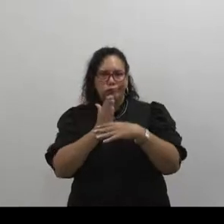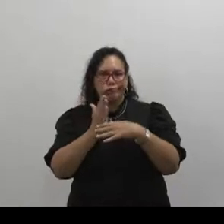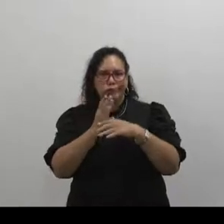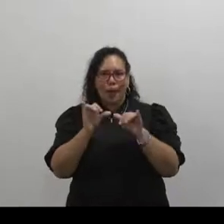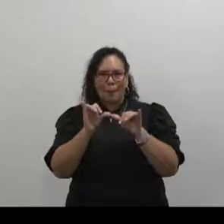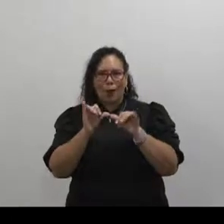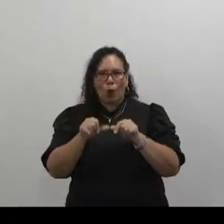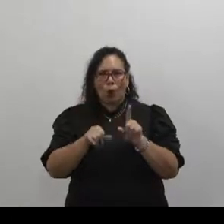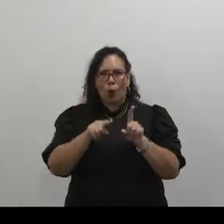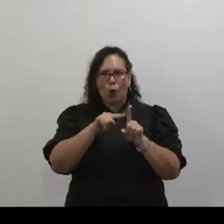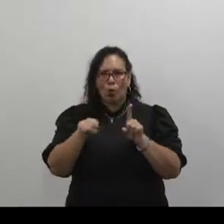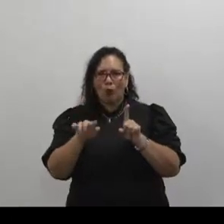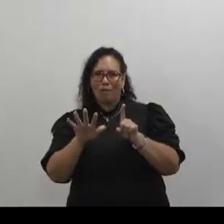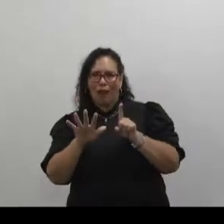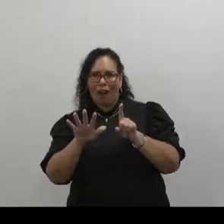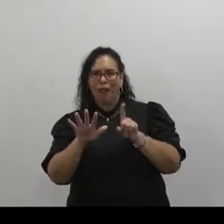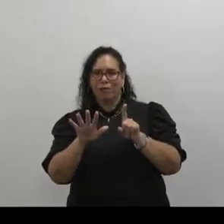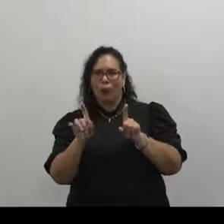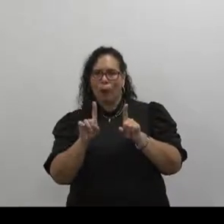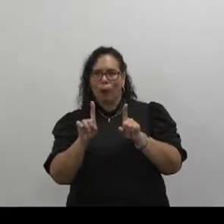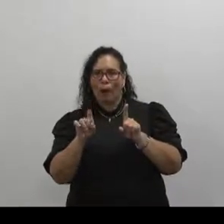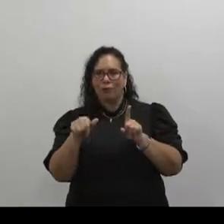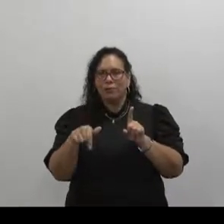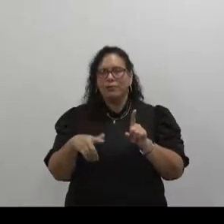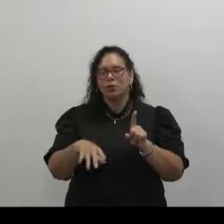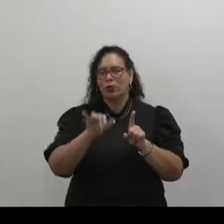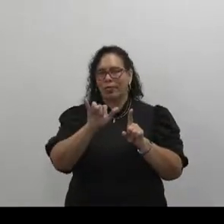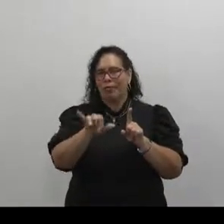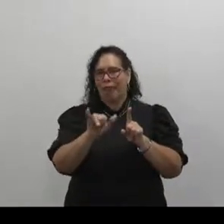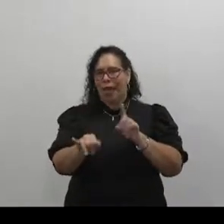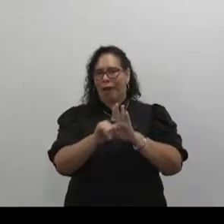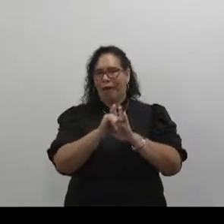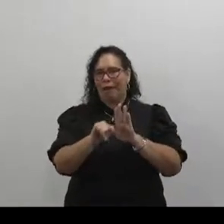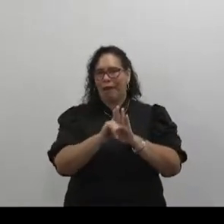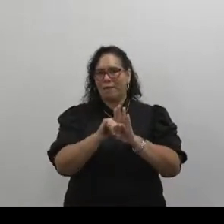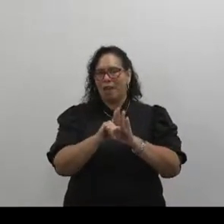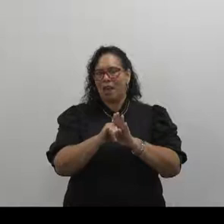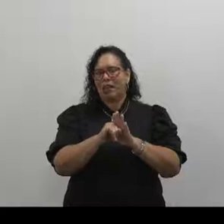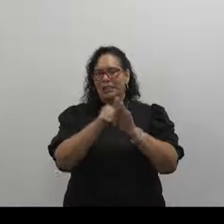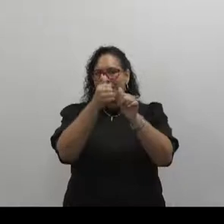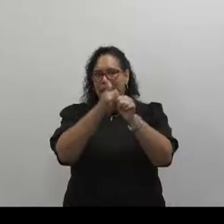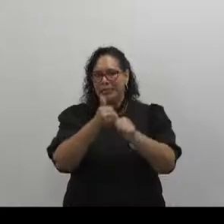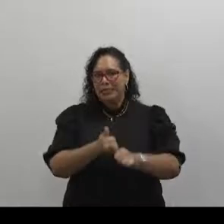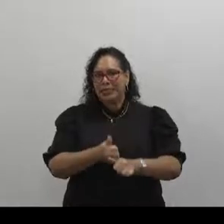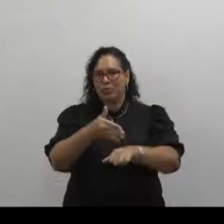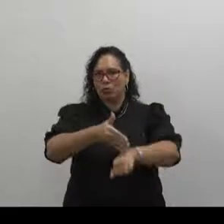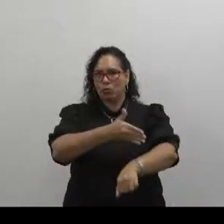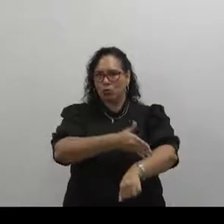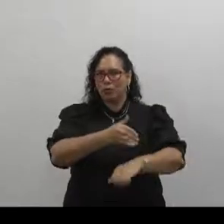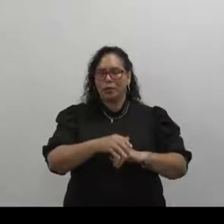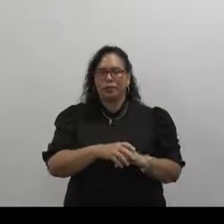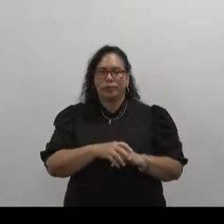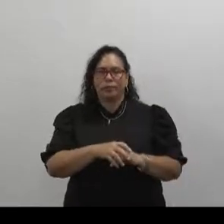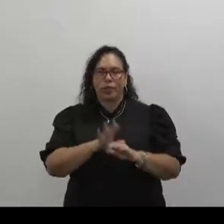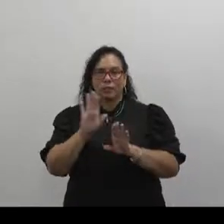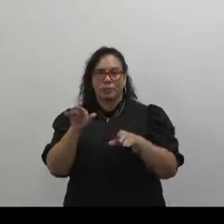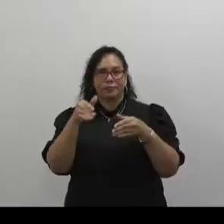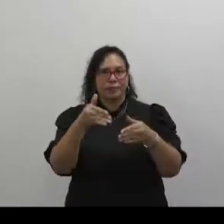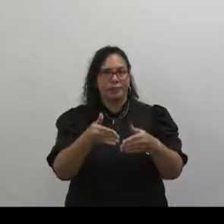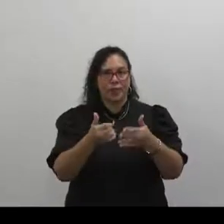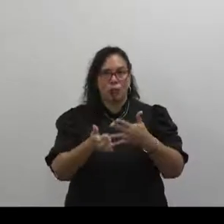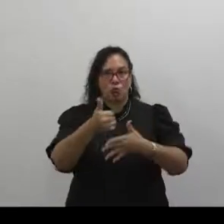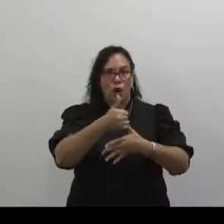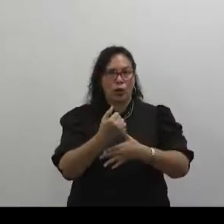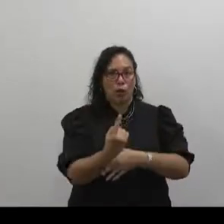à tập hiệp nâng cư rưu môi có xa đã sẵn khát nâng cư tuổi thờ nâng lại nà âm bì cả chấm ra ăn lụt lọt